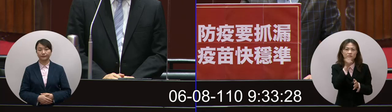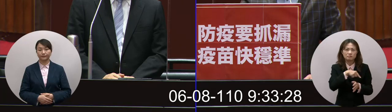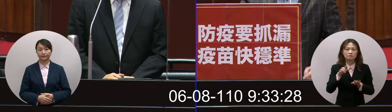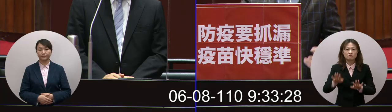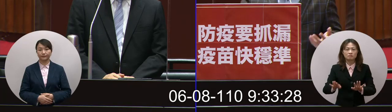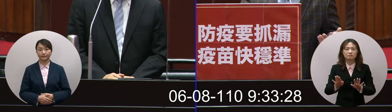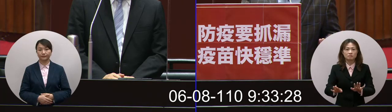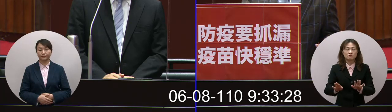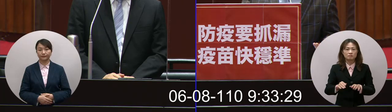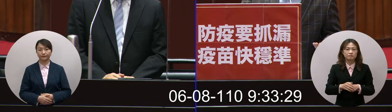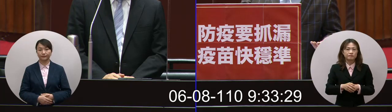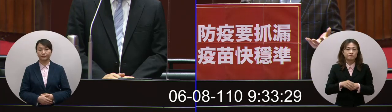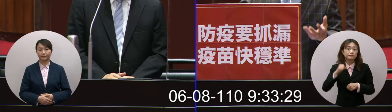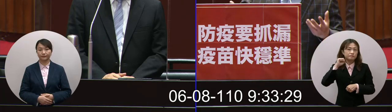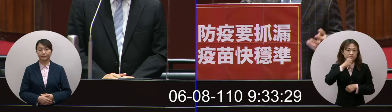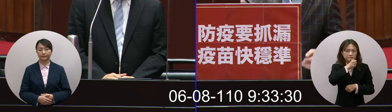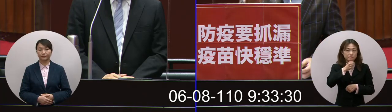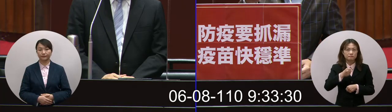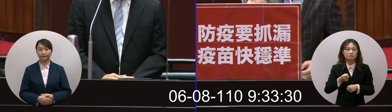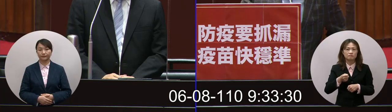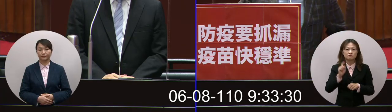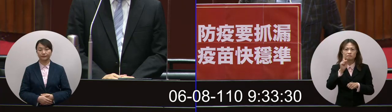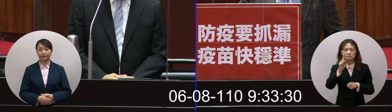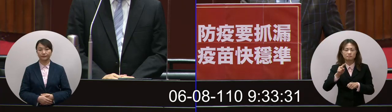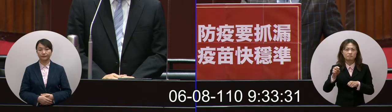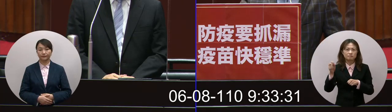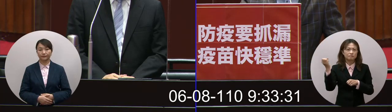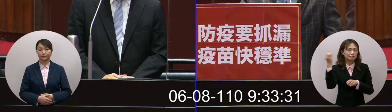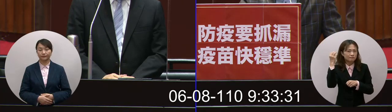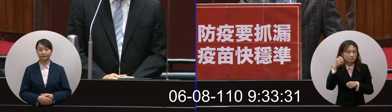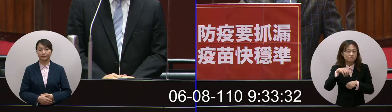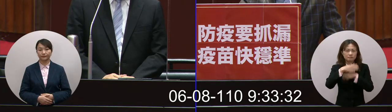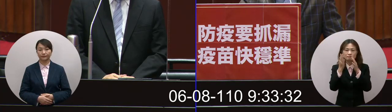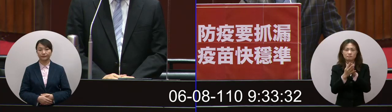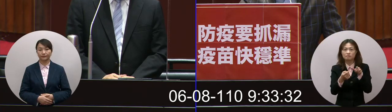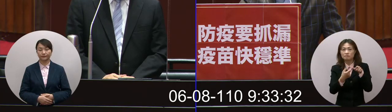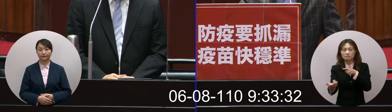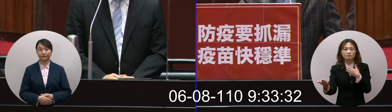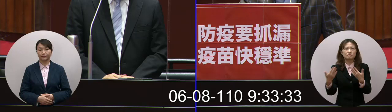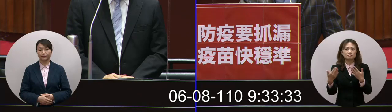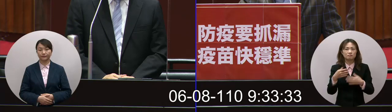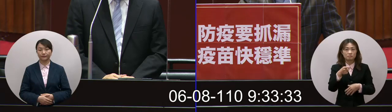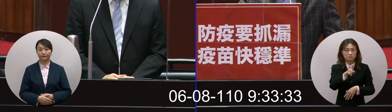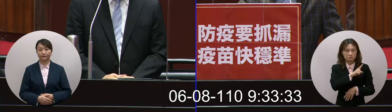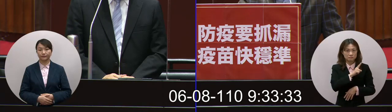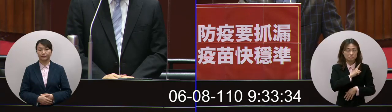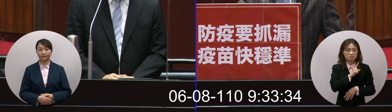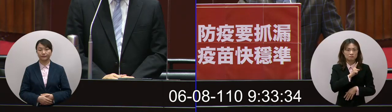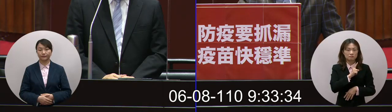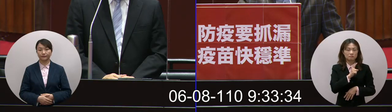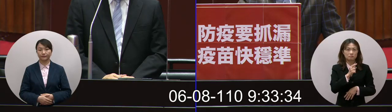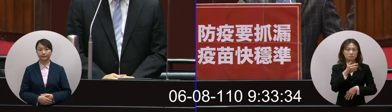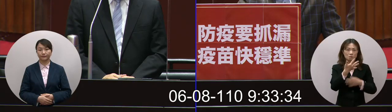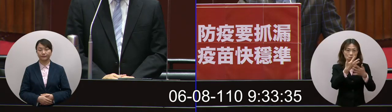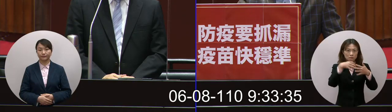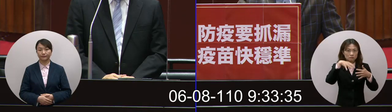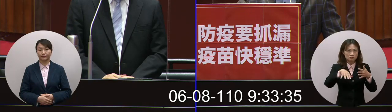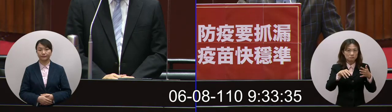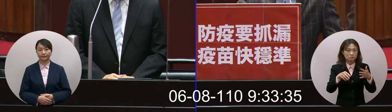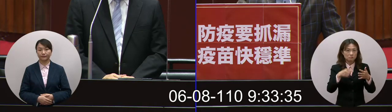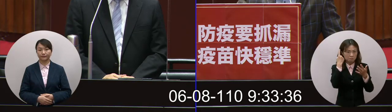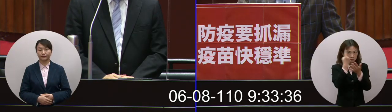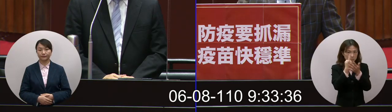讲是信息报道啊？但是咱的网站，坦白讲，我相信部长院长，你敢有逐天去你家己的网站去看，到底更新什么代